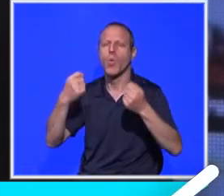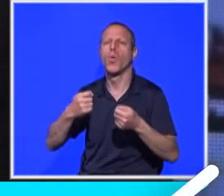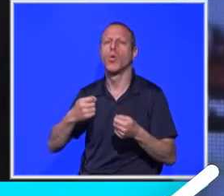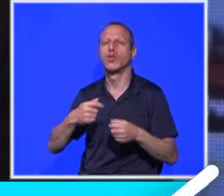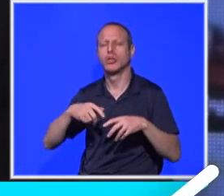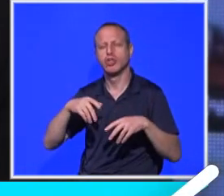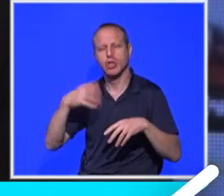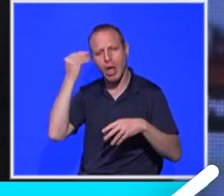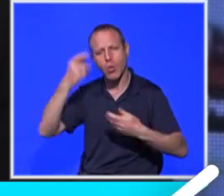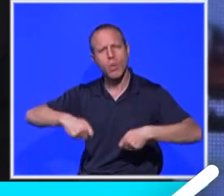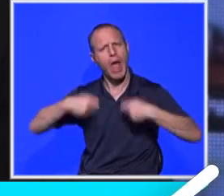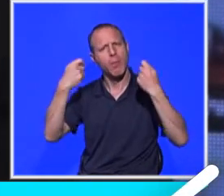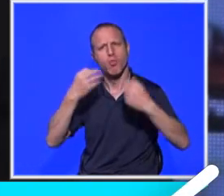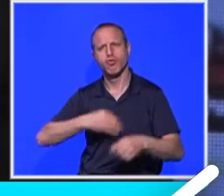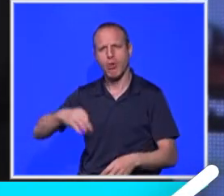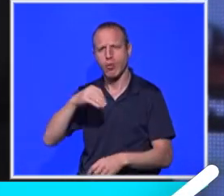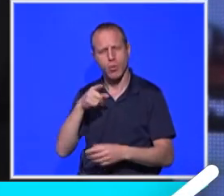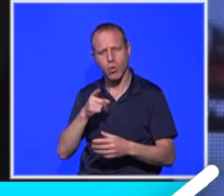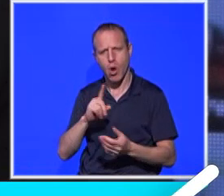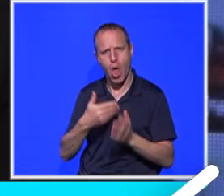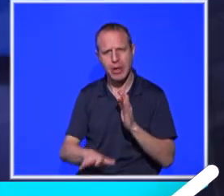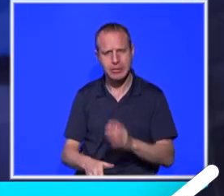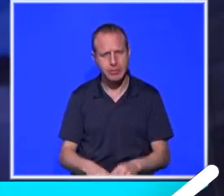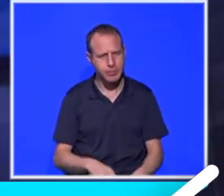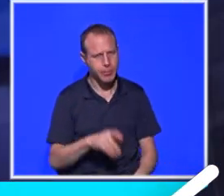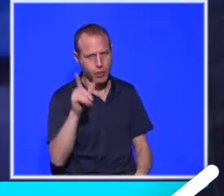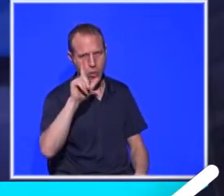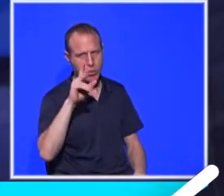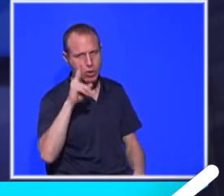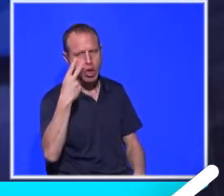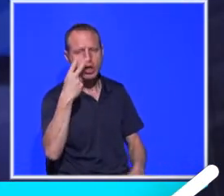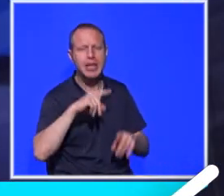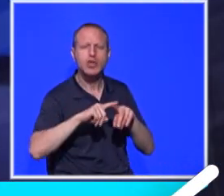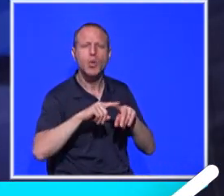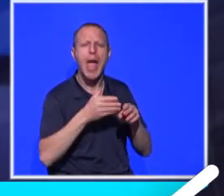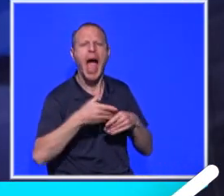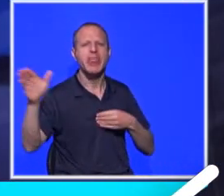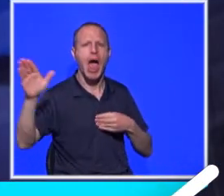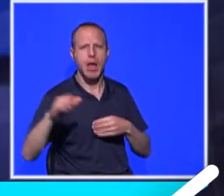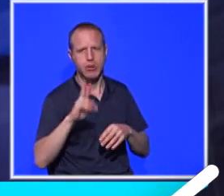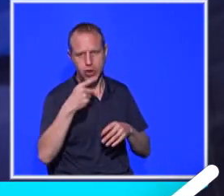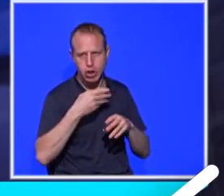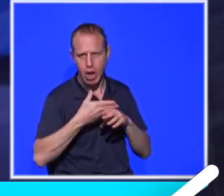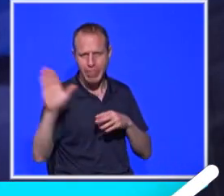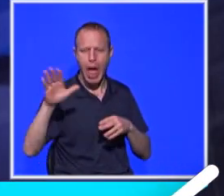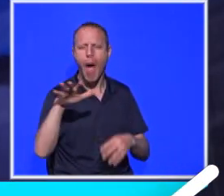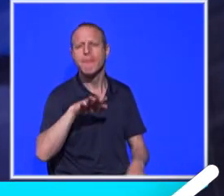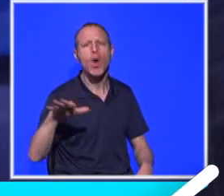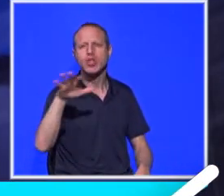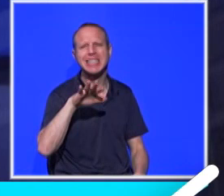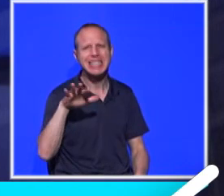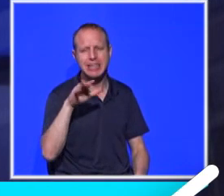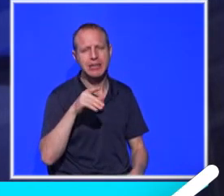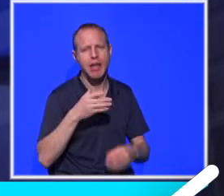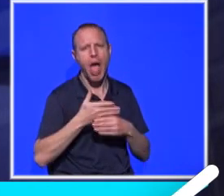את התרבות שלנו, זאת אומרת, ולא חסר. לוסי, אני חושב, יש שני סוגי הדרה. יש הדרה מוסדית